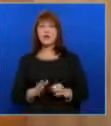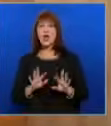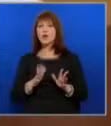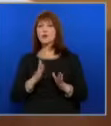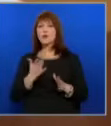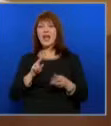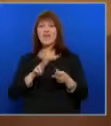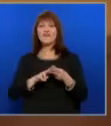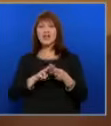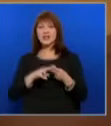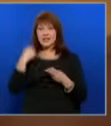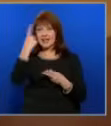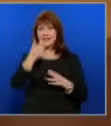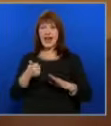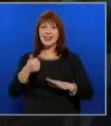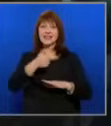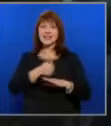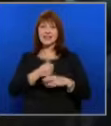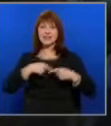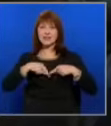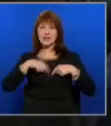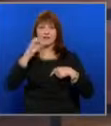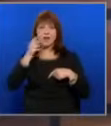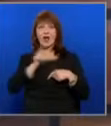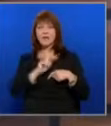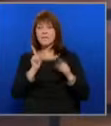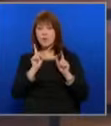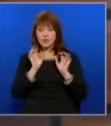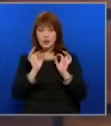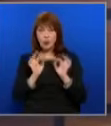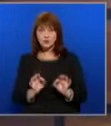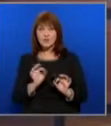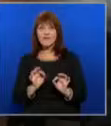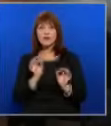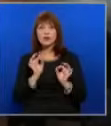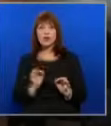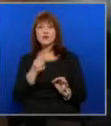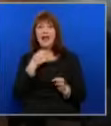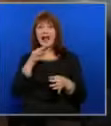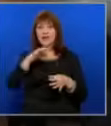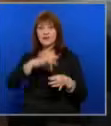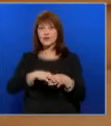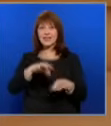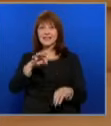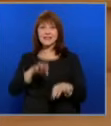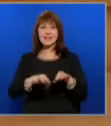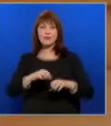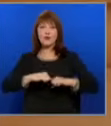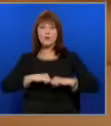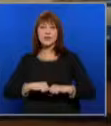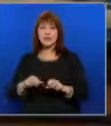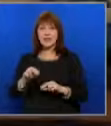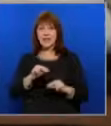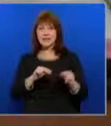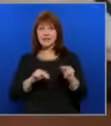Дори вещите лица, назначени от съда в Бургас, не могат да установят с точност гласовете за избор на общински съветници в местния парламент.